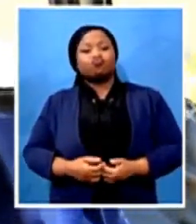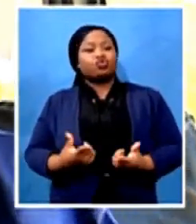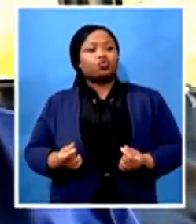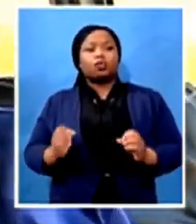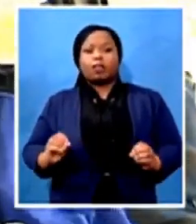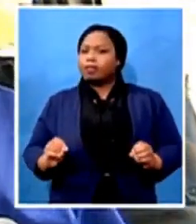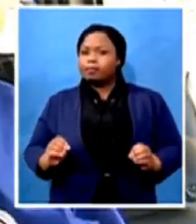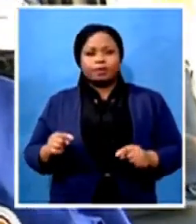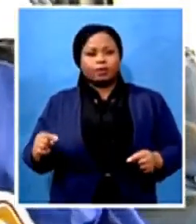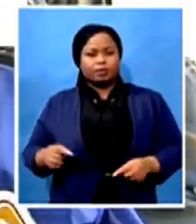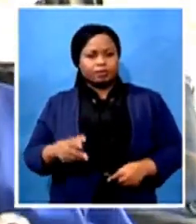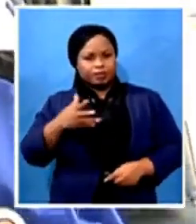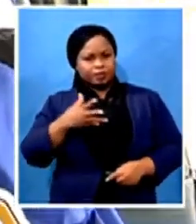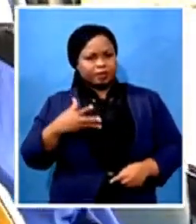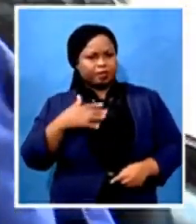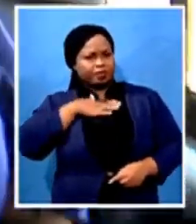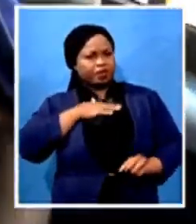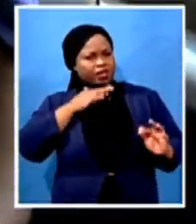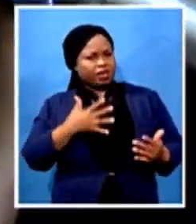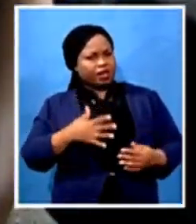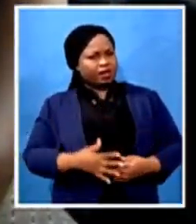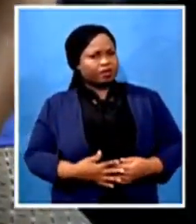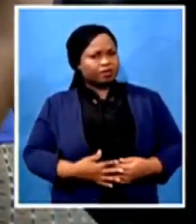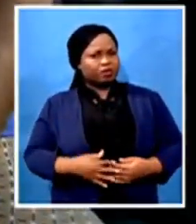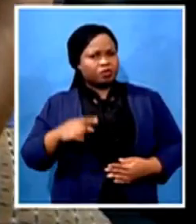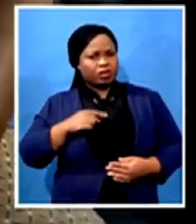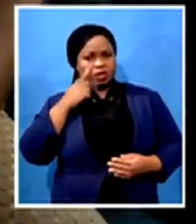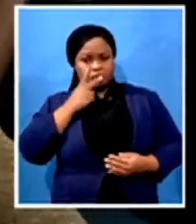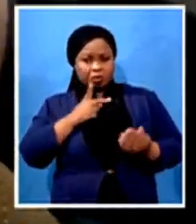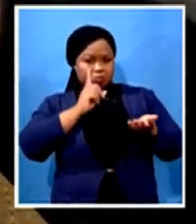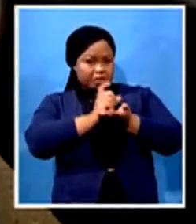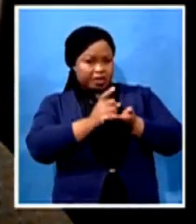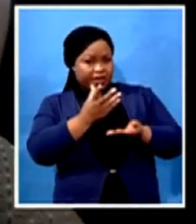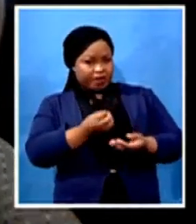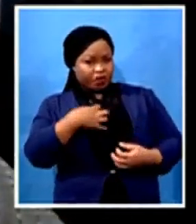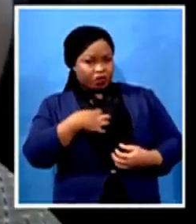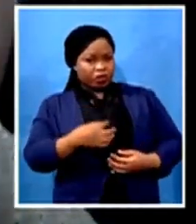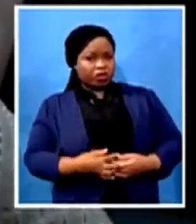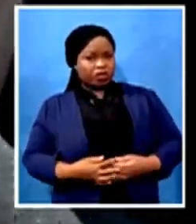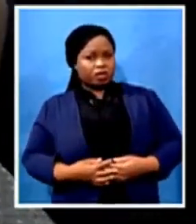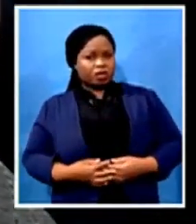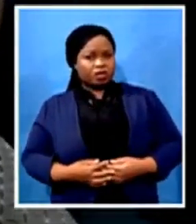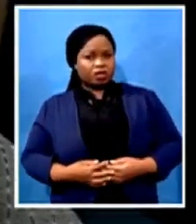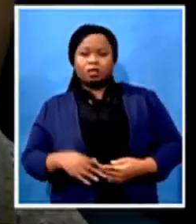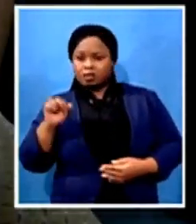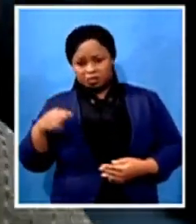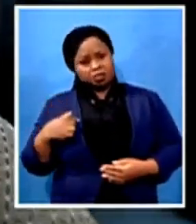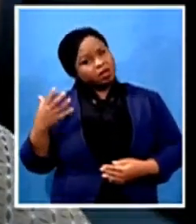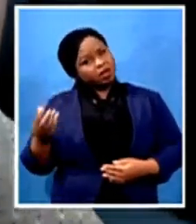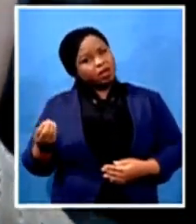kanjani ukubona nokuthi uphethe sanitizer yakho lama? Yebo ngiphethe ngoba yiye sisebenza manje.